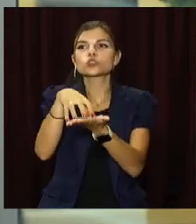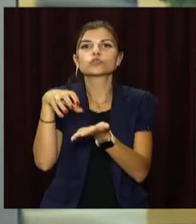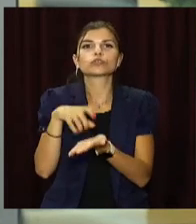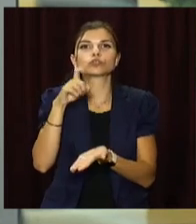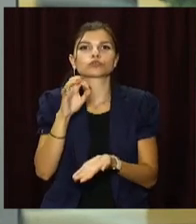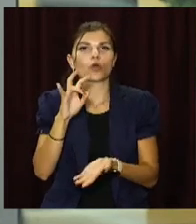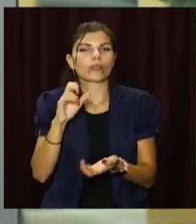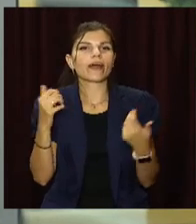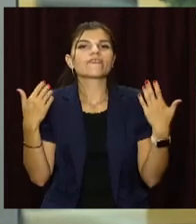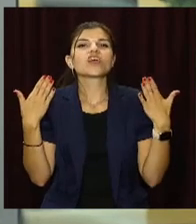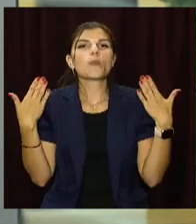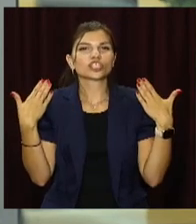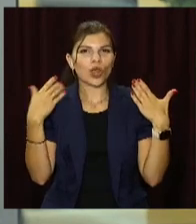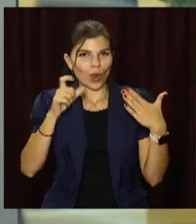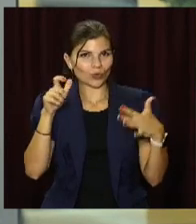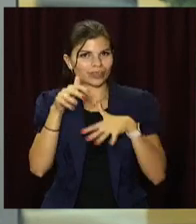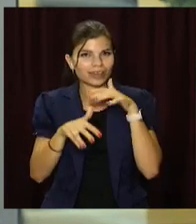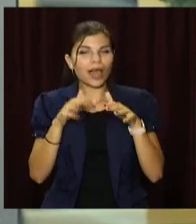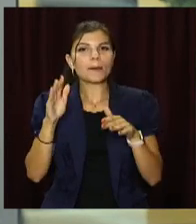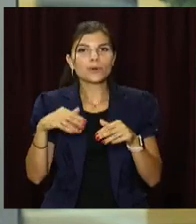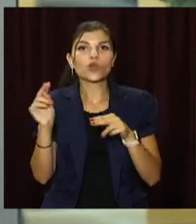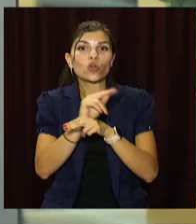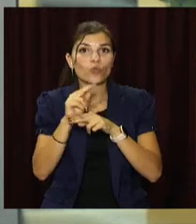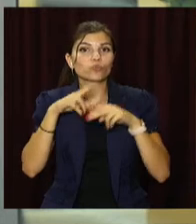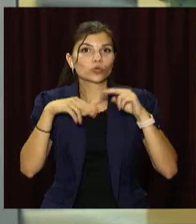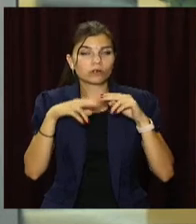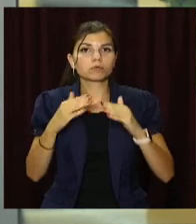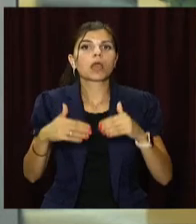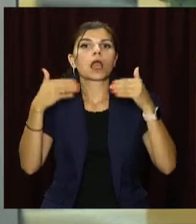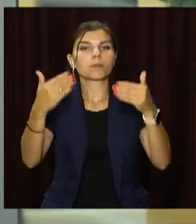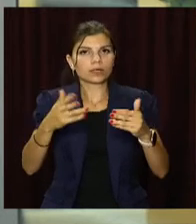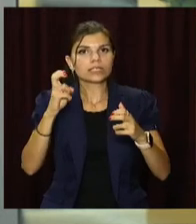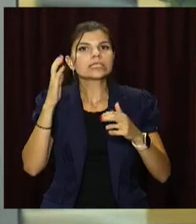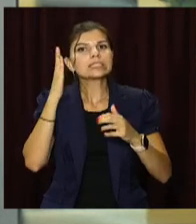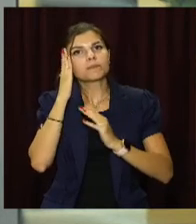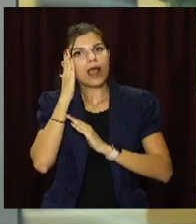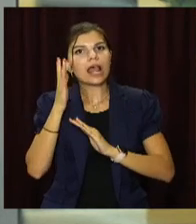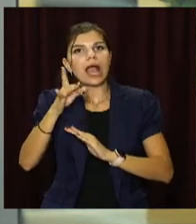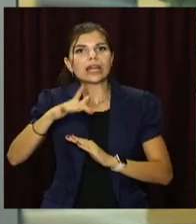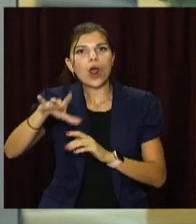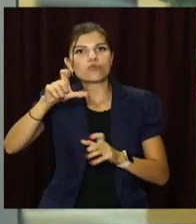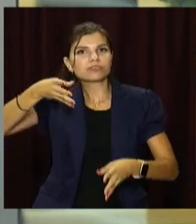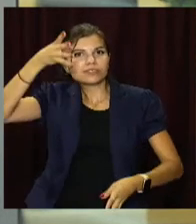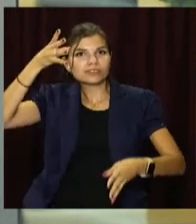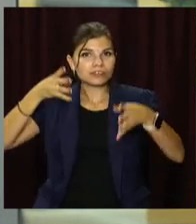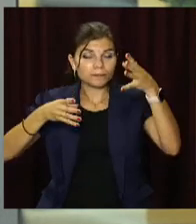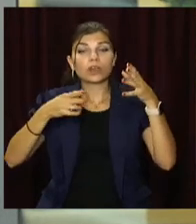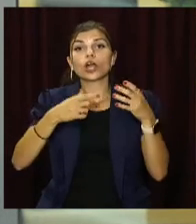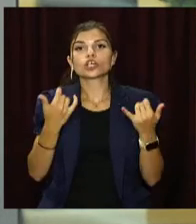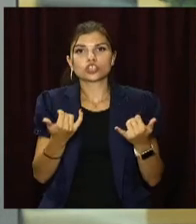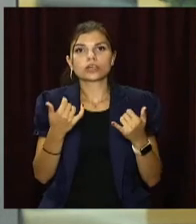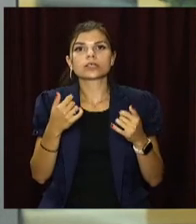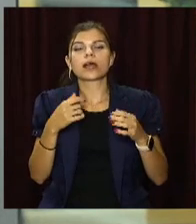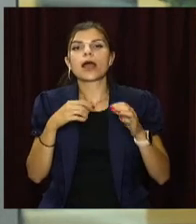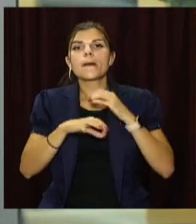відпочинку і дозвілля. Потім будівельні та ремонтні роботи стартували і в спальних районах. Нині ж сучасний сквер будують в